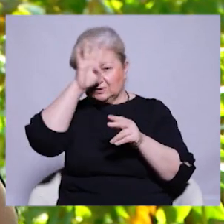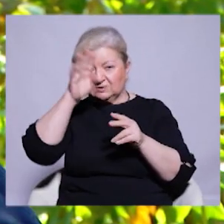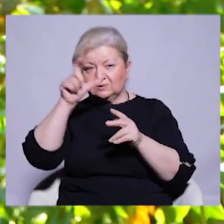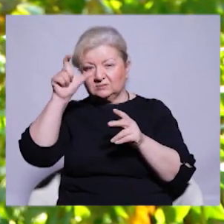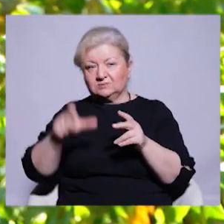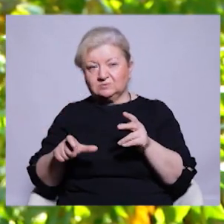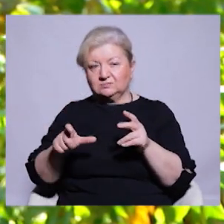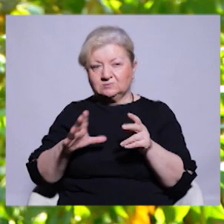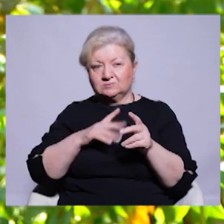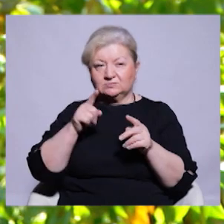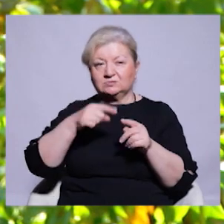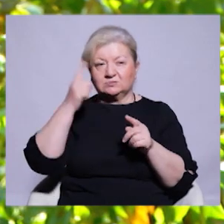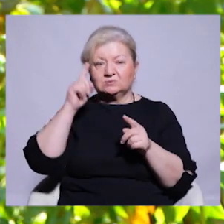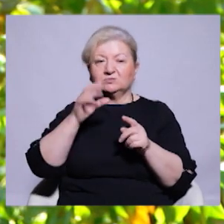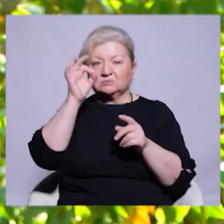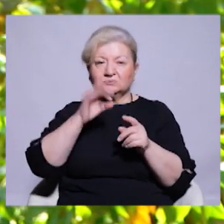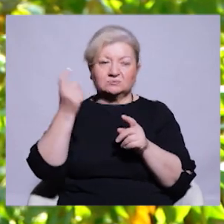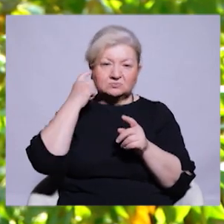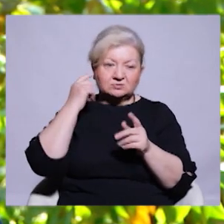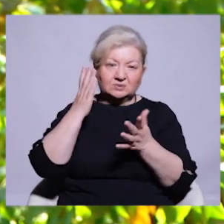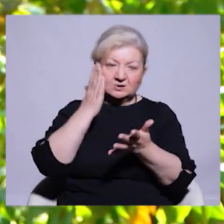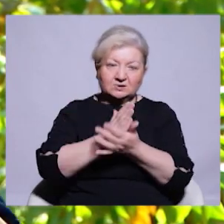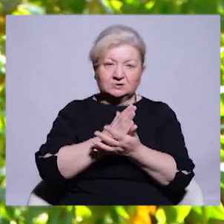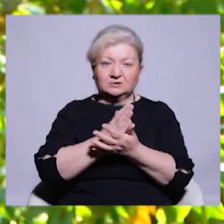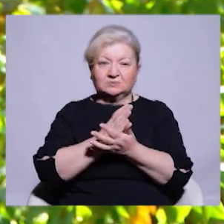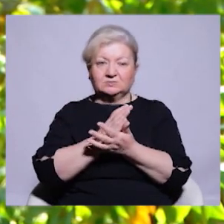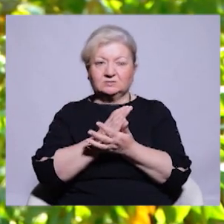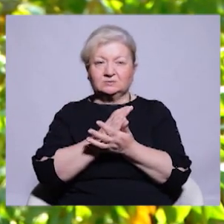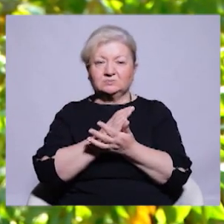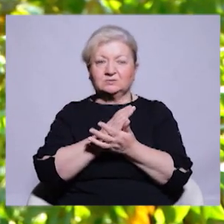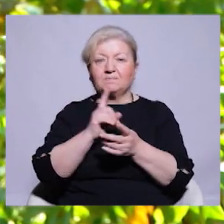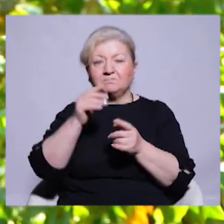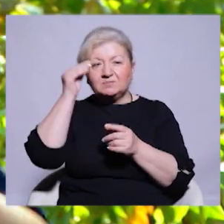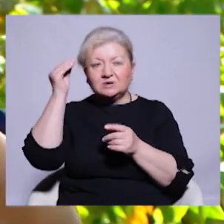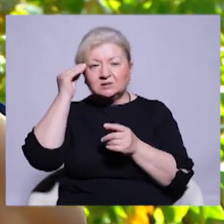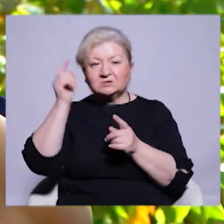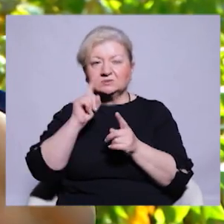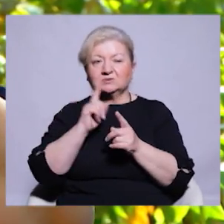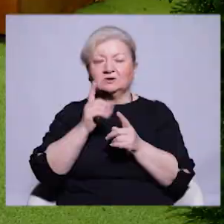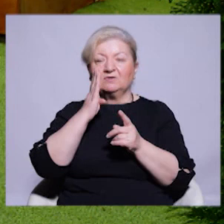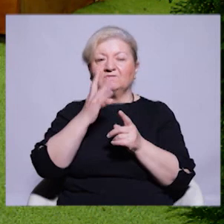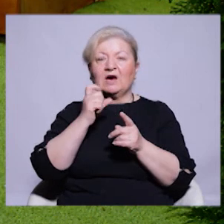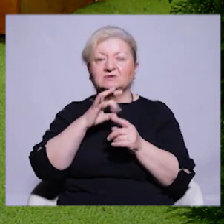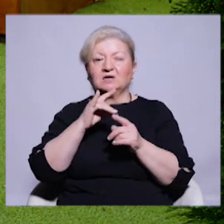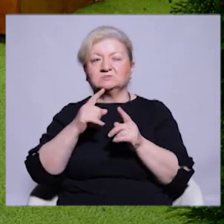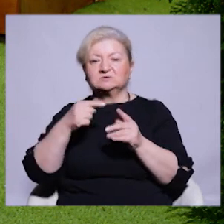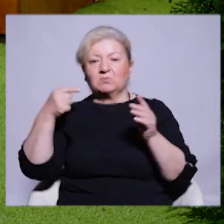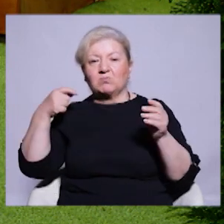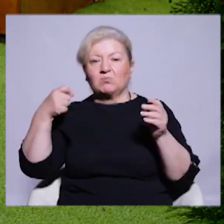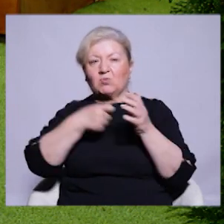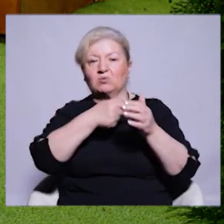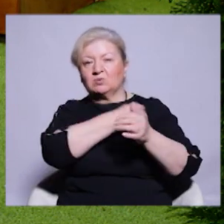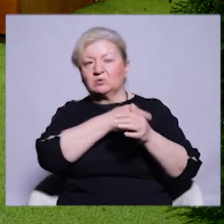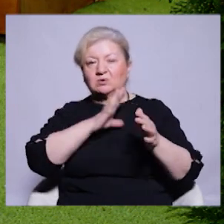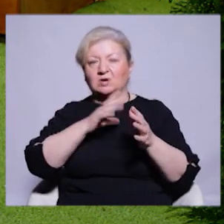სპარს. თქვენ ხშირად გესმით ხოლმე ასეთი მითი, რომ ვახტანგს მოარტყეს იღლიაში, რომ